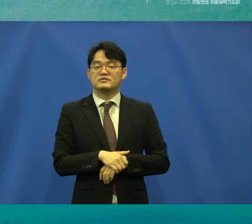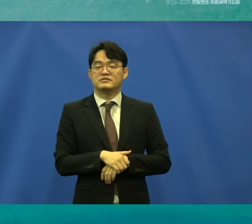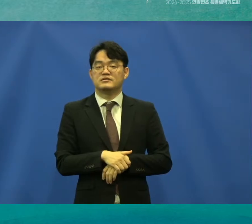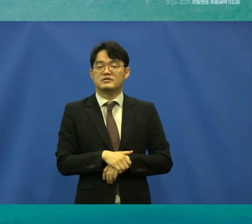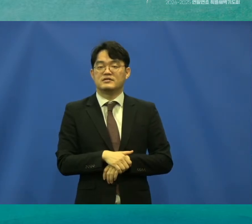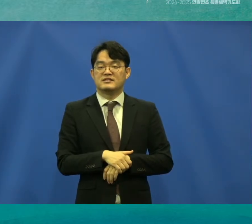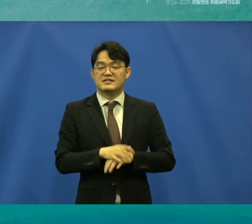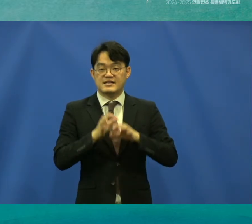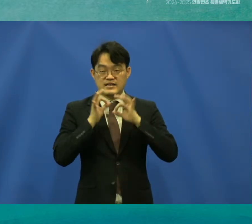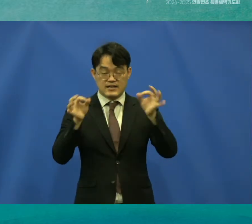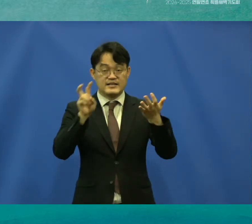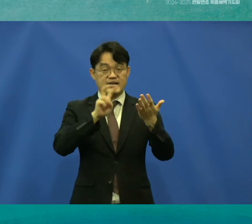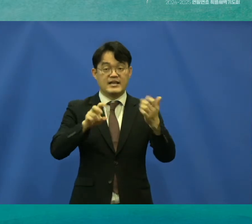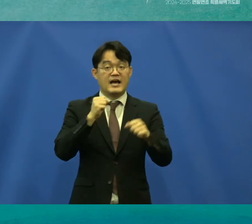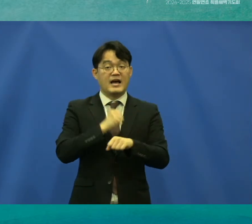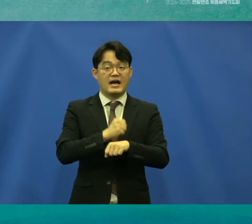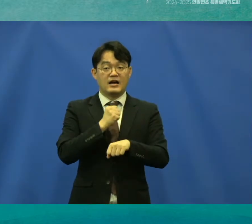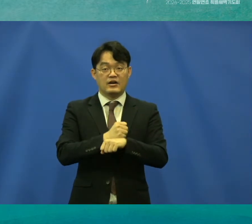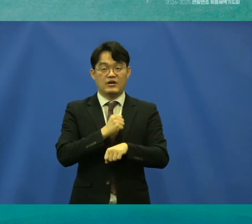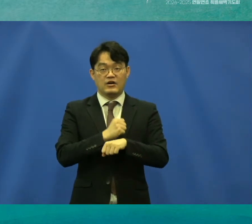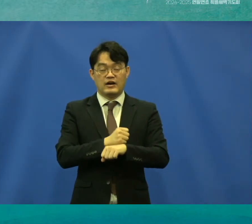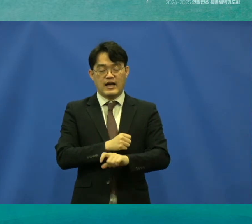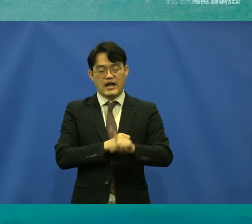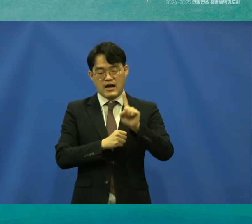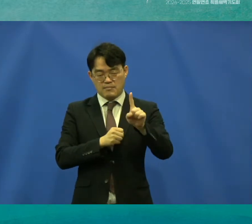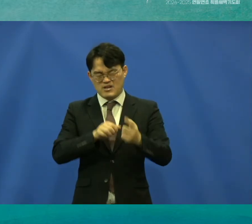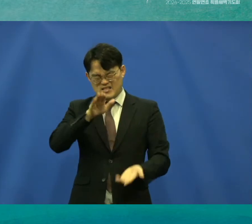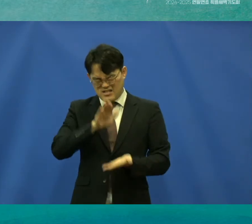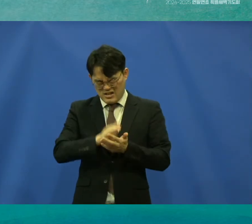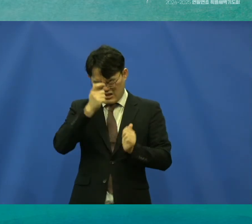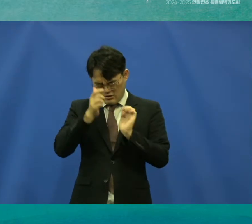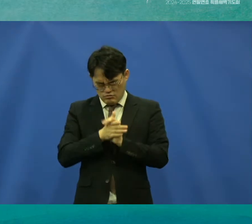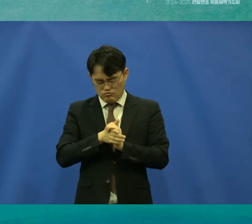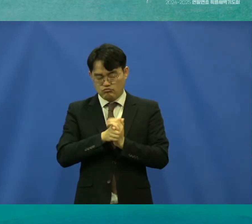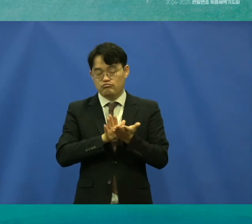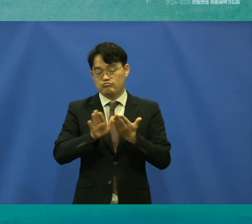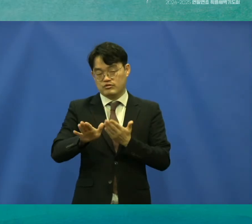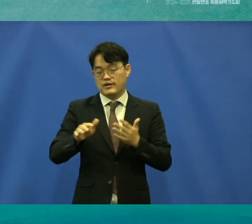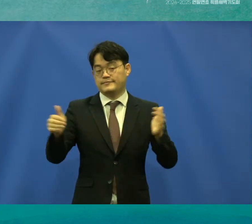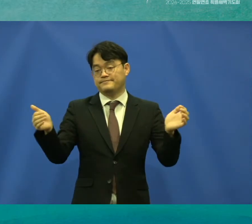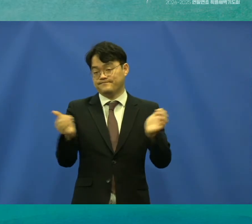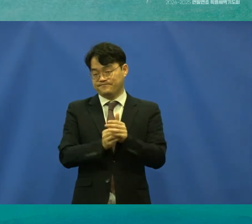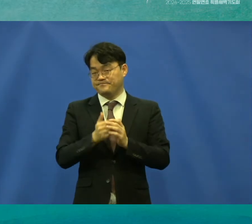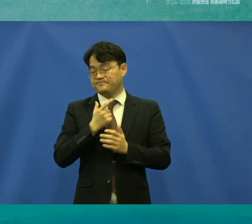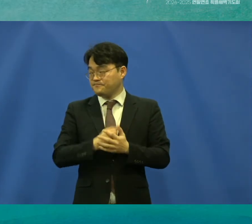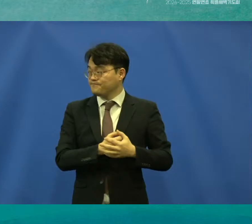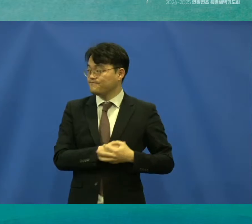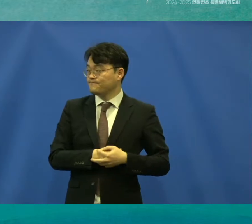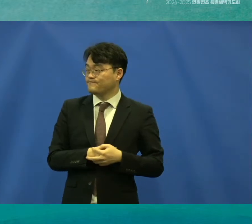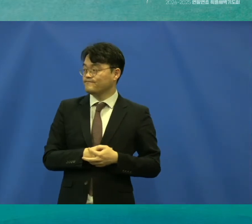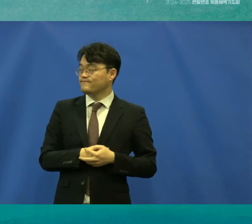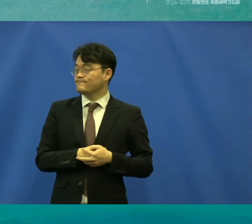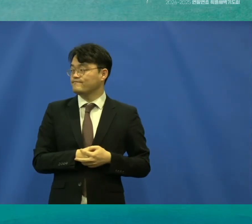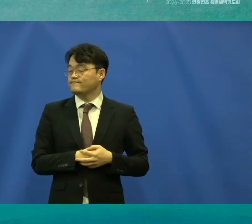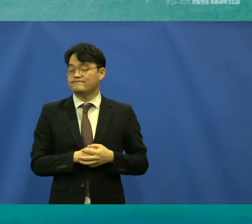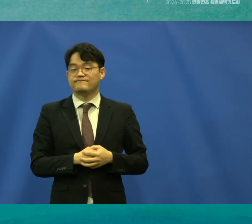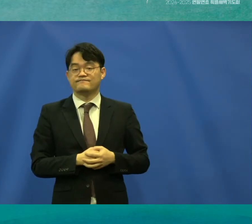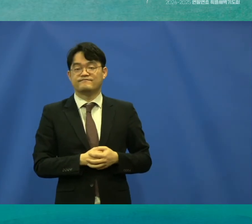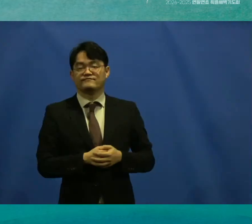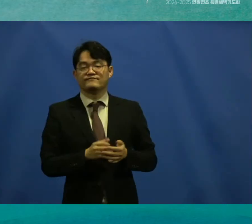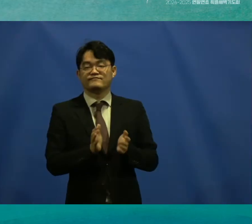힘있게 우리 찬양하고 합심해서 한번 뜨겁게 기도하고 마치면 좋겠습니다. 자, 42장. 저 하늘